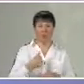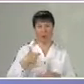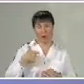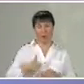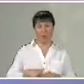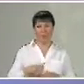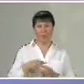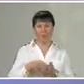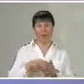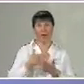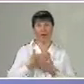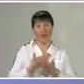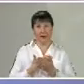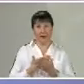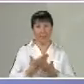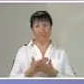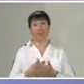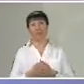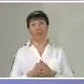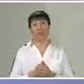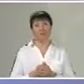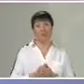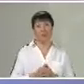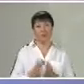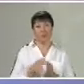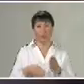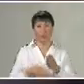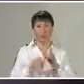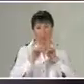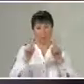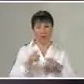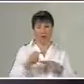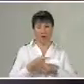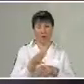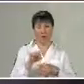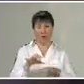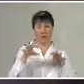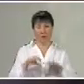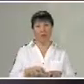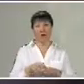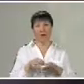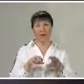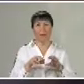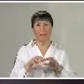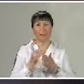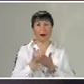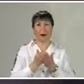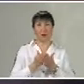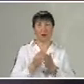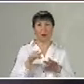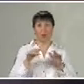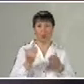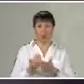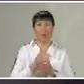продолжают продвигать себя на рынке труда с помощью современных технологий президентская программа снова в деле позволяет